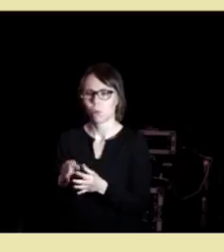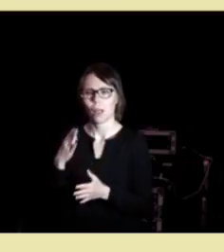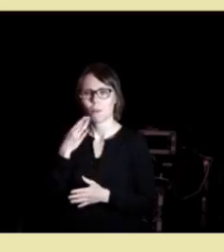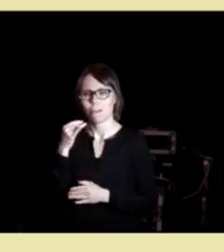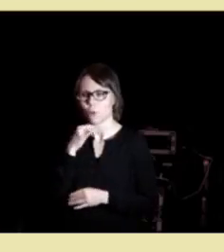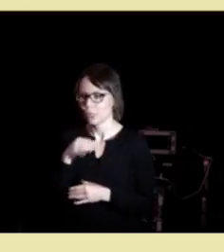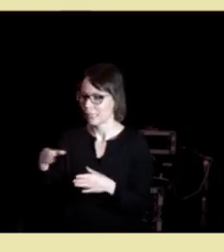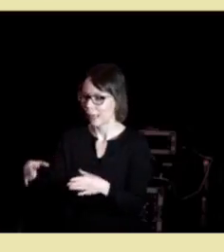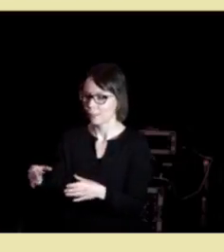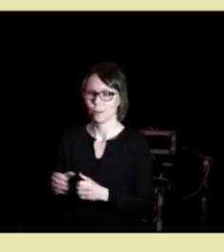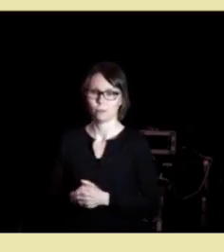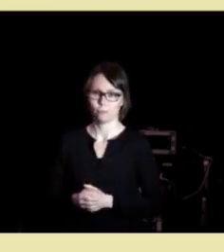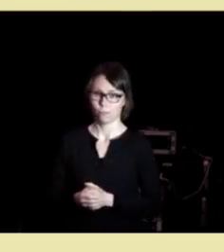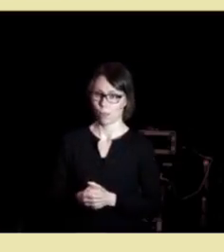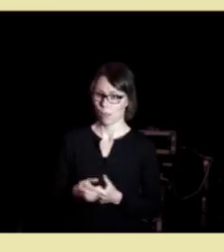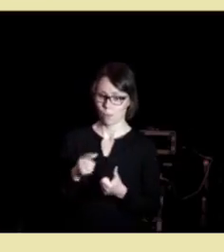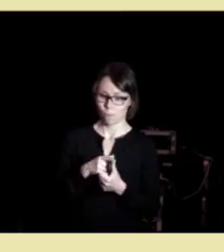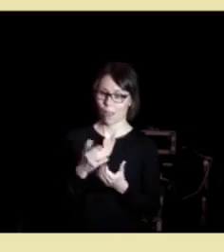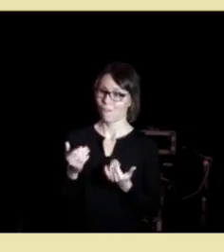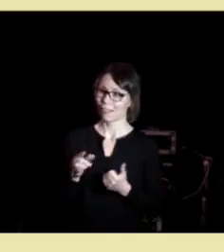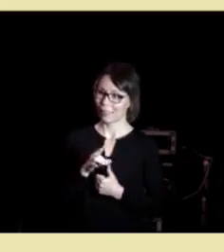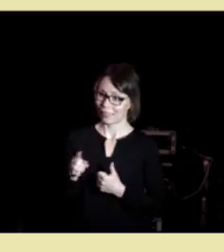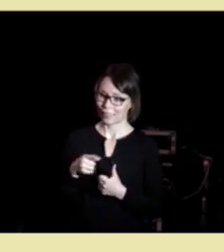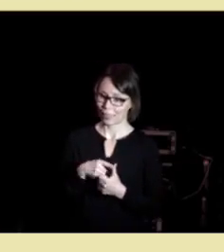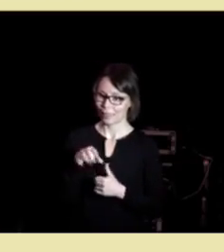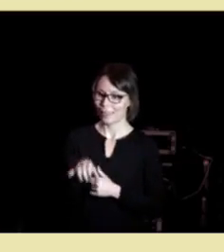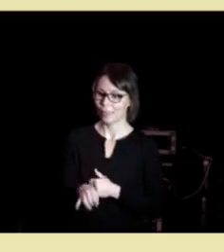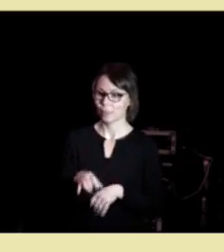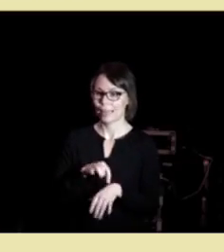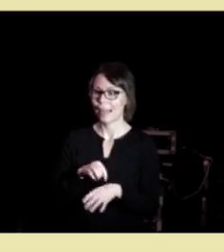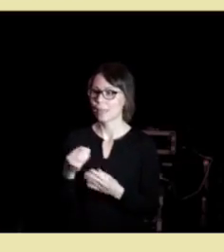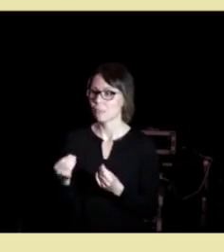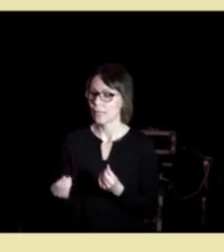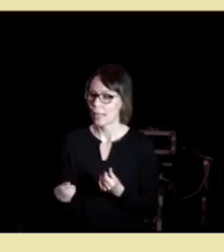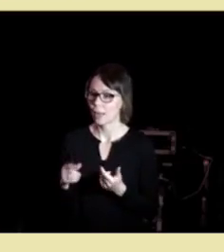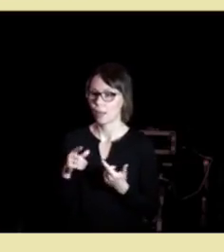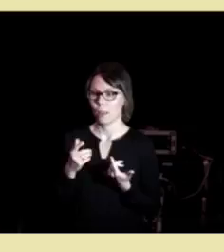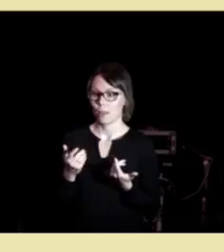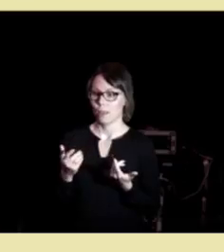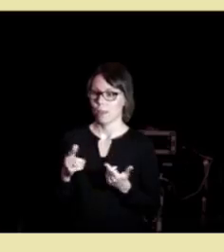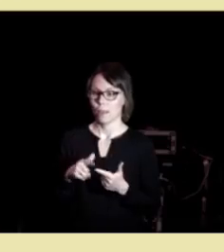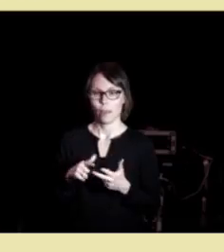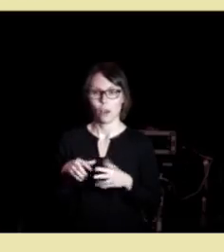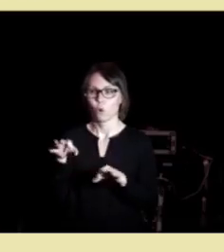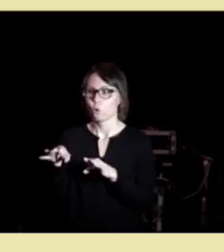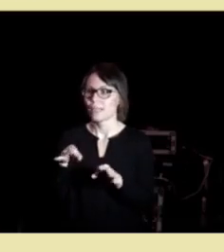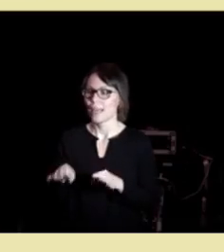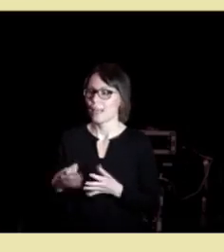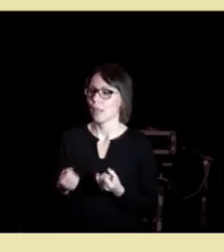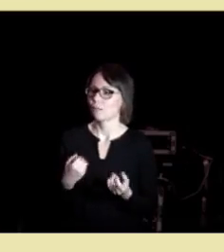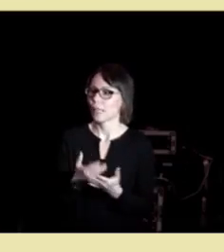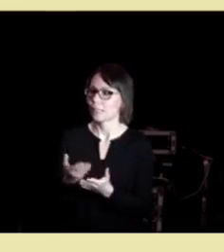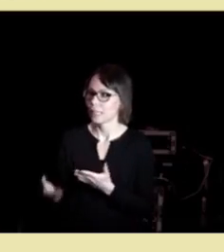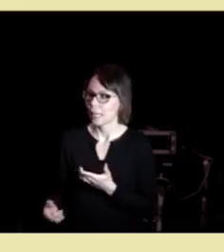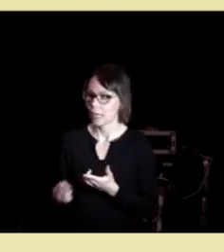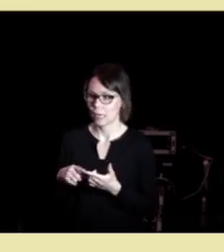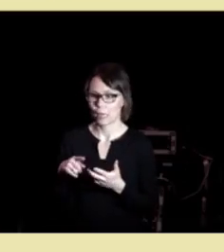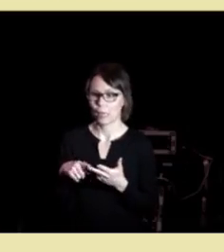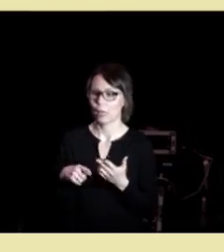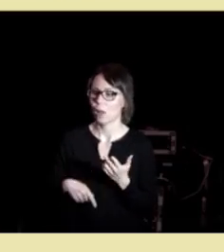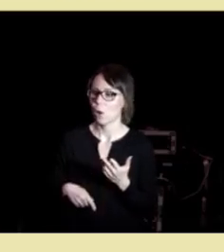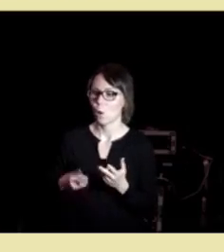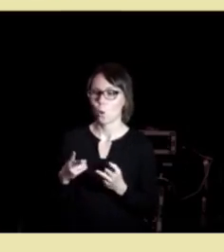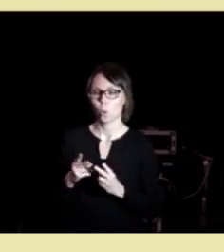befolkningen. Ventetider, tilgang til legemidler, koordinering av tjenester,